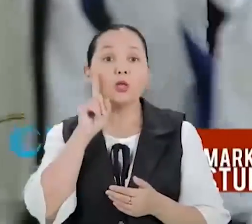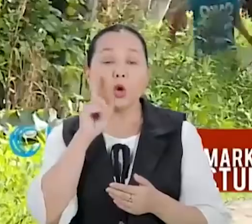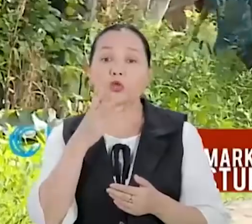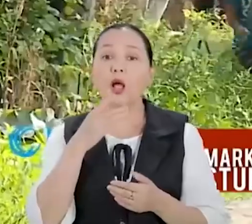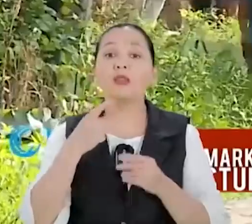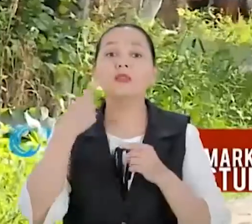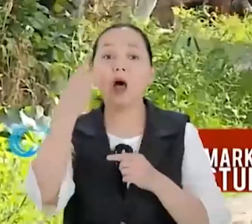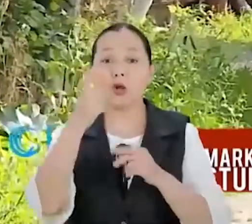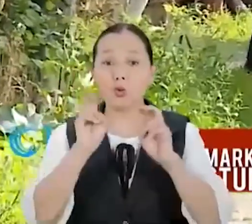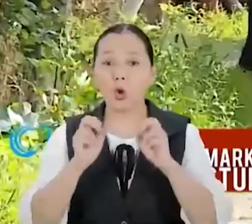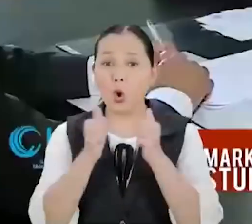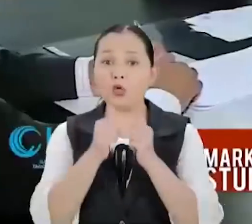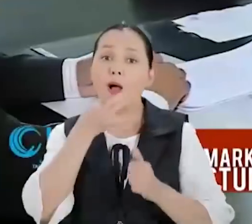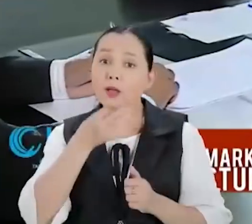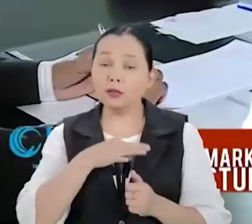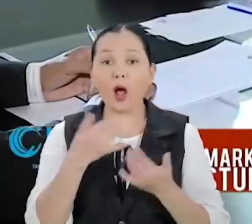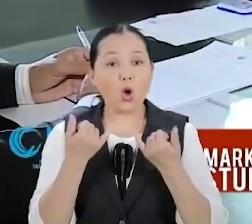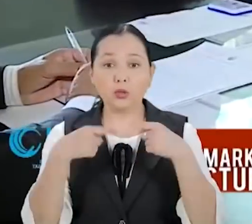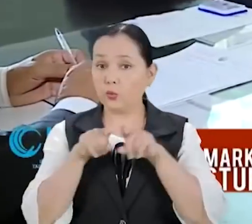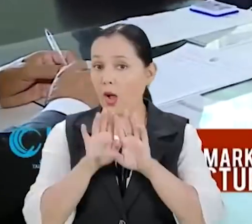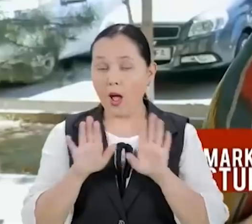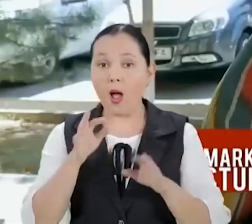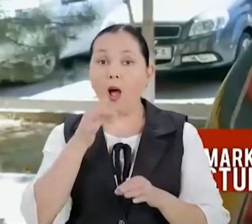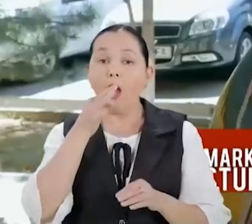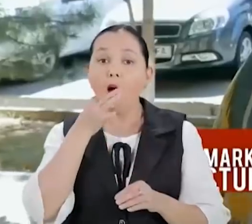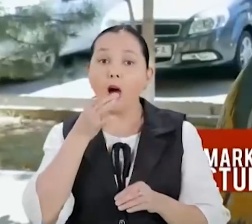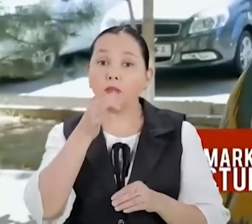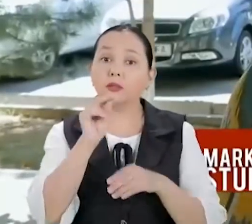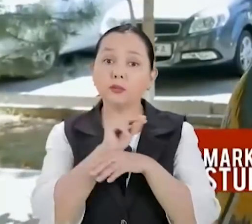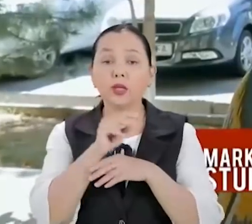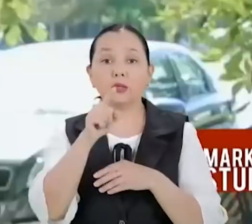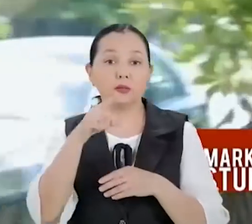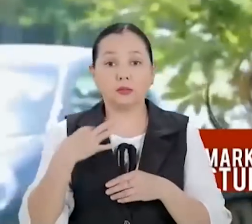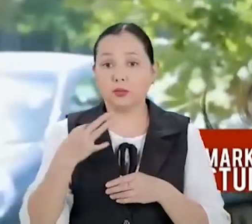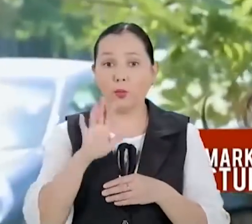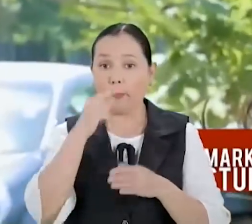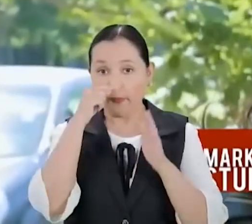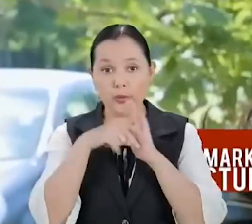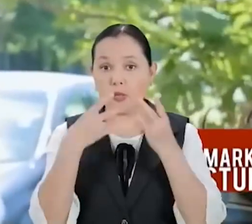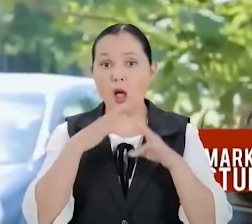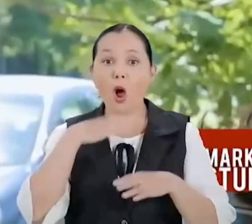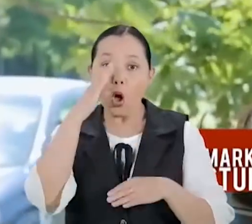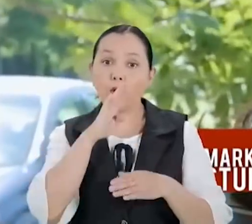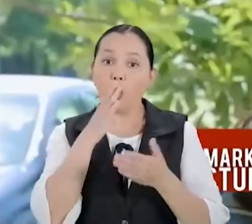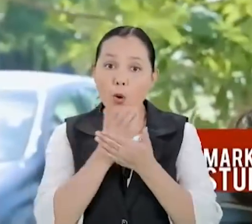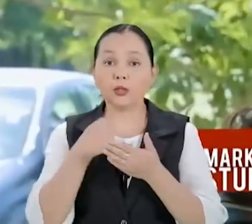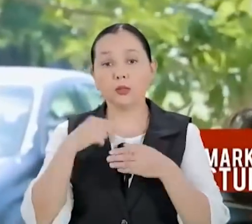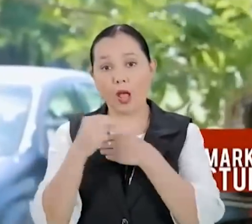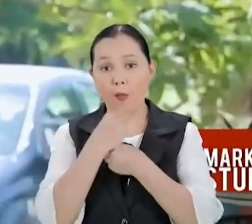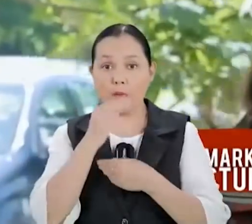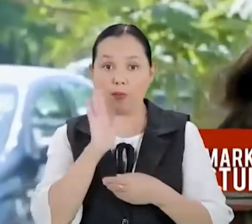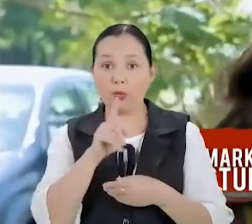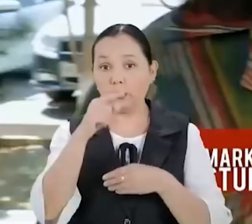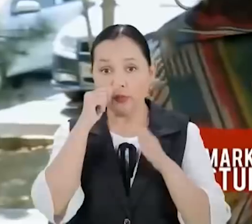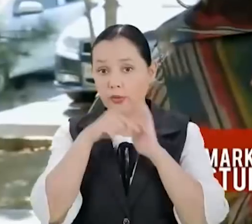u nariyoqda turadigan qo'shnilar ham bizga aytardida, hozir unaqa emas, hozir aytsa sizni ishingiz bo'lmasin, yoshlarimiz uyimda ota-onam bor tarbiyalab oladigan deydigan